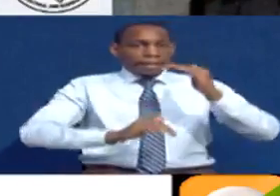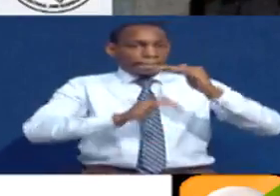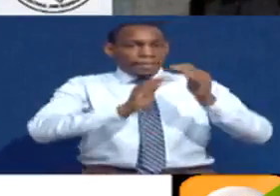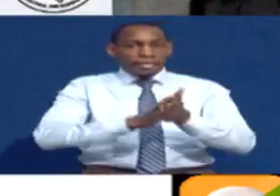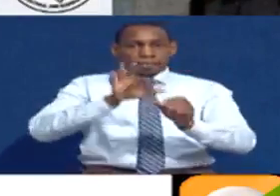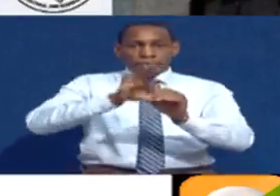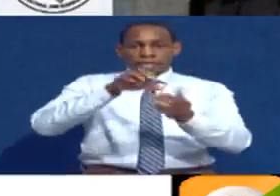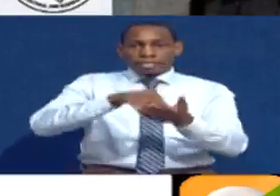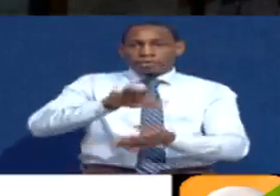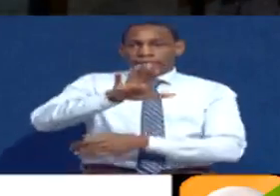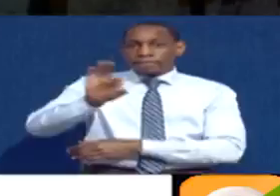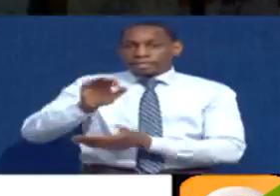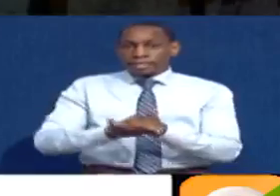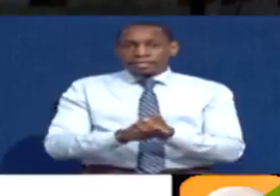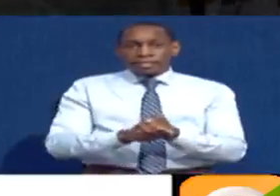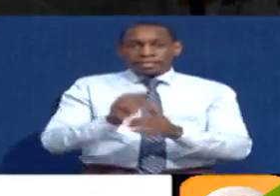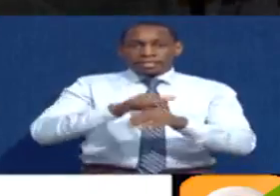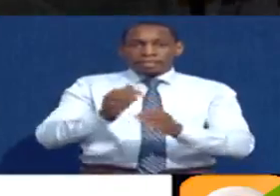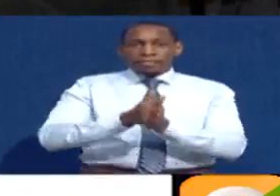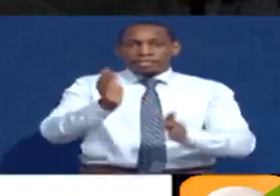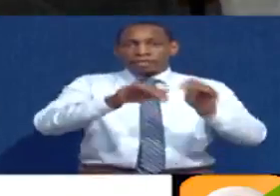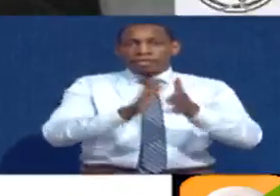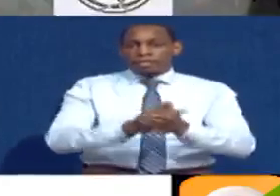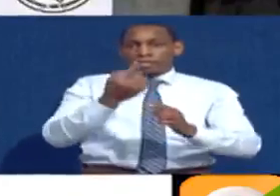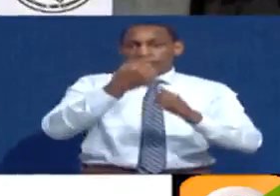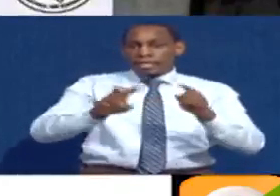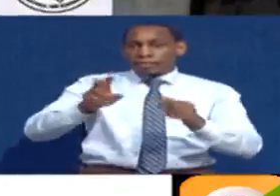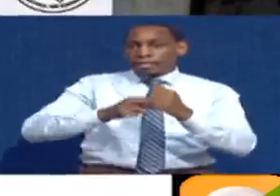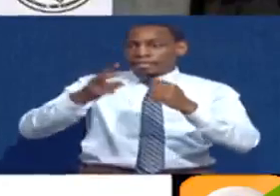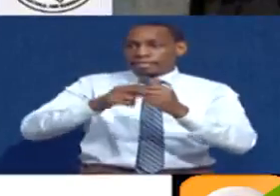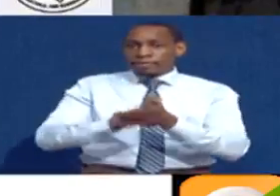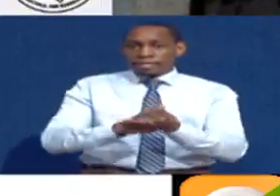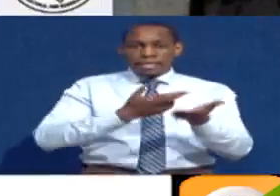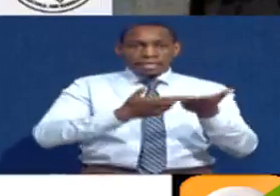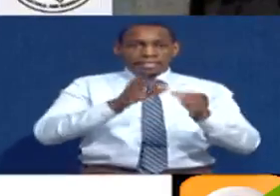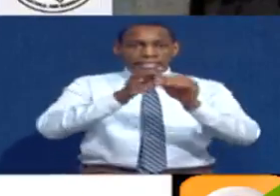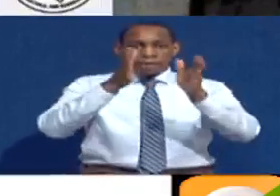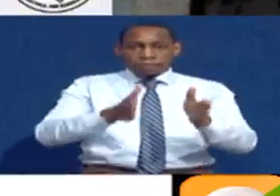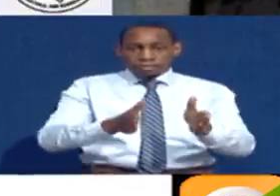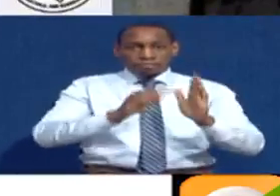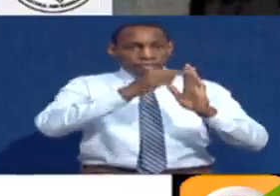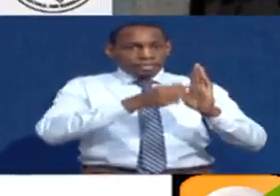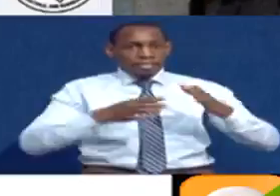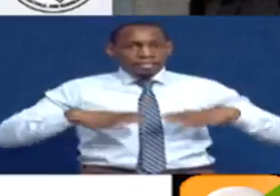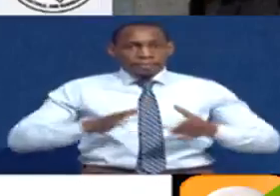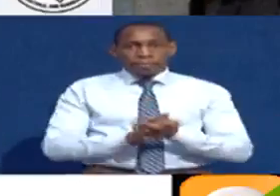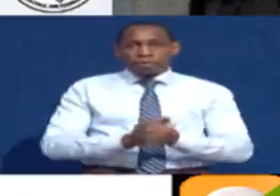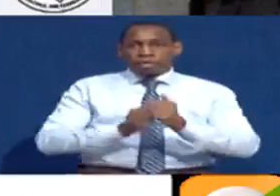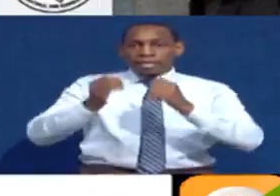vituo 1053. Katika uchaguzi mkuu mwaka 2017, sajili ya wapiga kura iliorodhesha watu